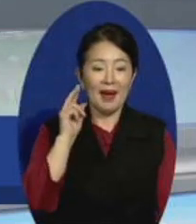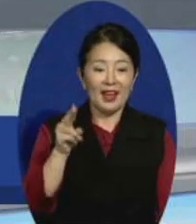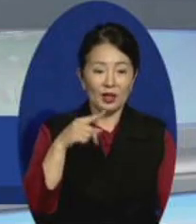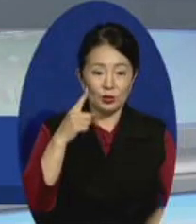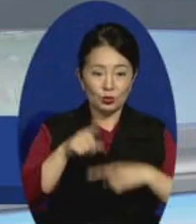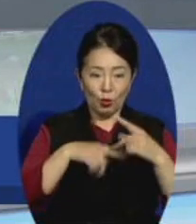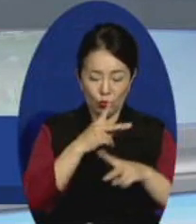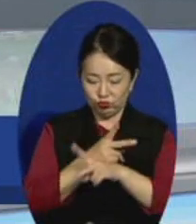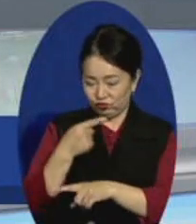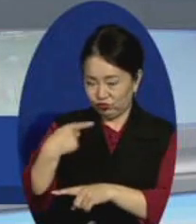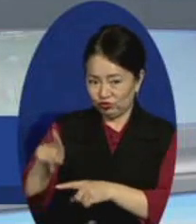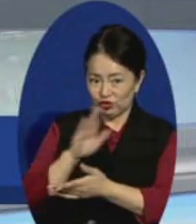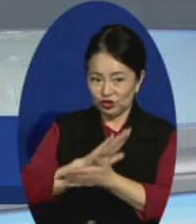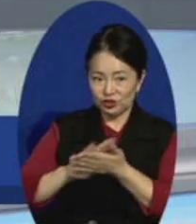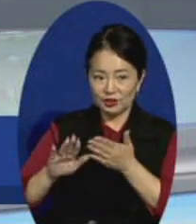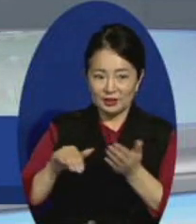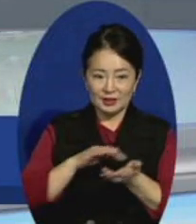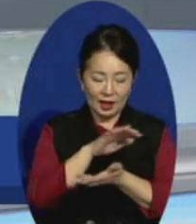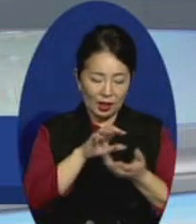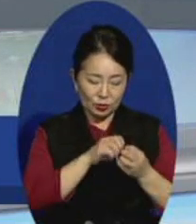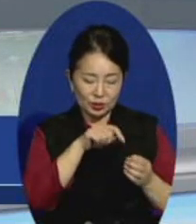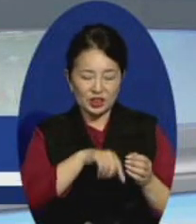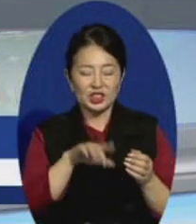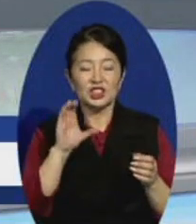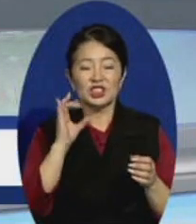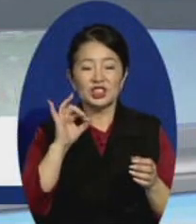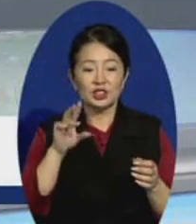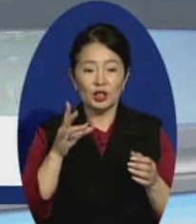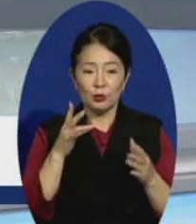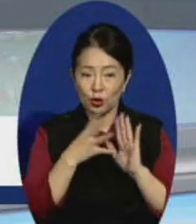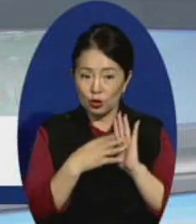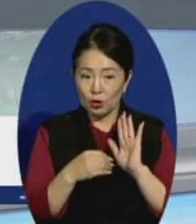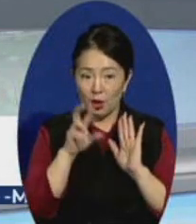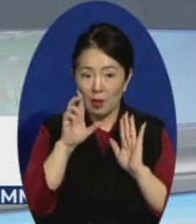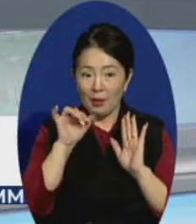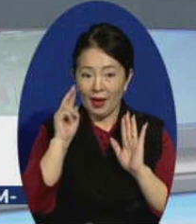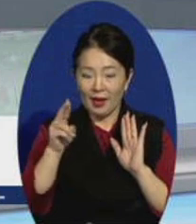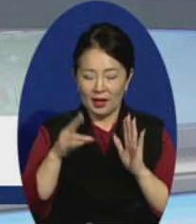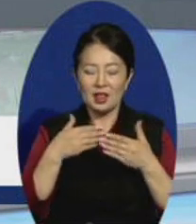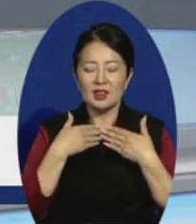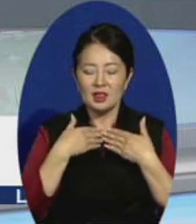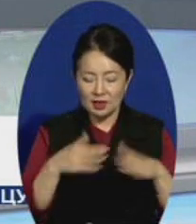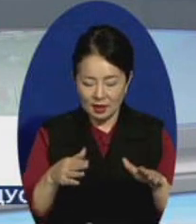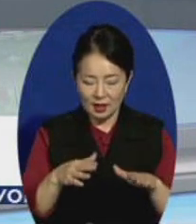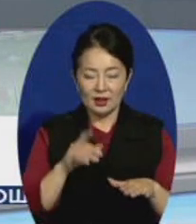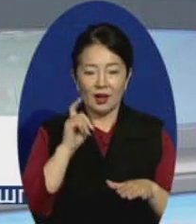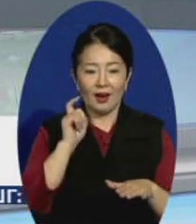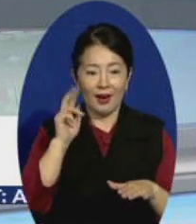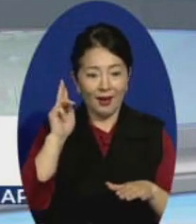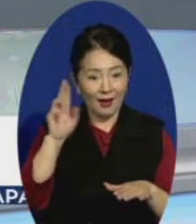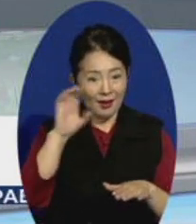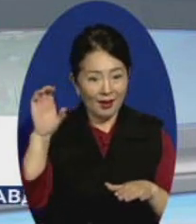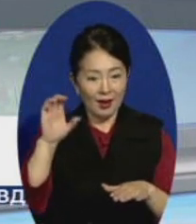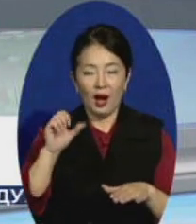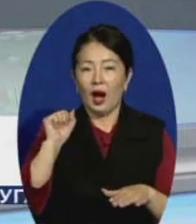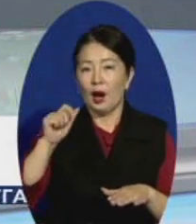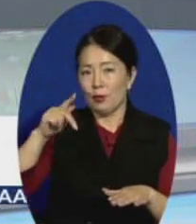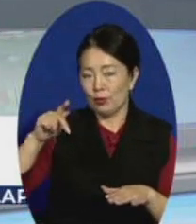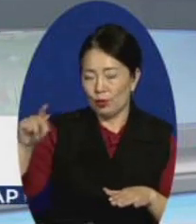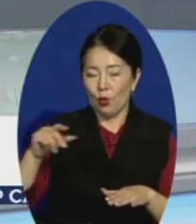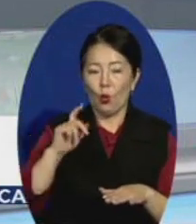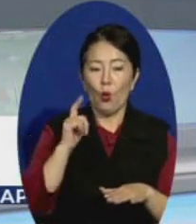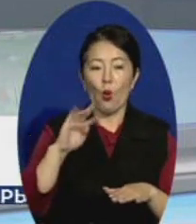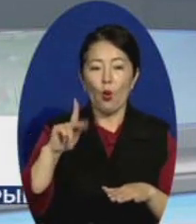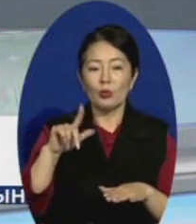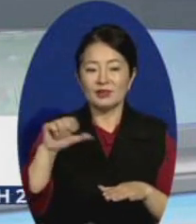Банкны тухайн хуулийн шинжилсэн найруулгадаа системийн нөлөө бүхий банкуудыг олон нийтэд нээлттэй хувьцаат компани болгох өөрчлөлтийг хийсэн. Өндөр хөгжилтэй орнуудад